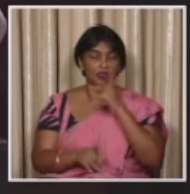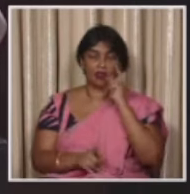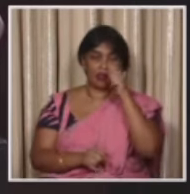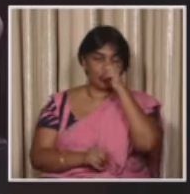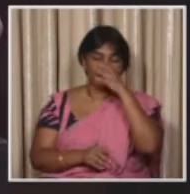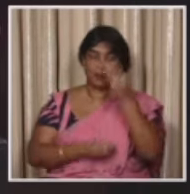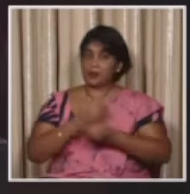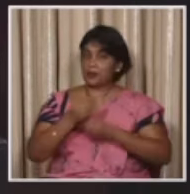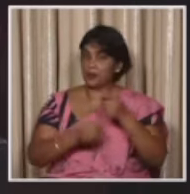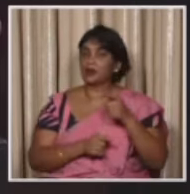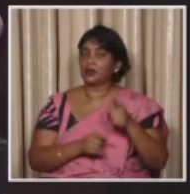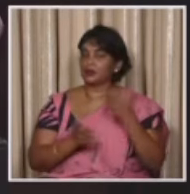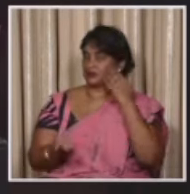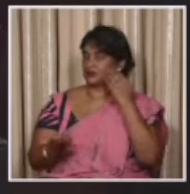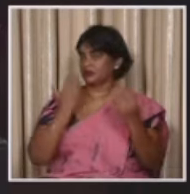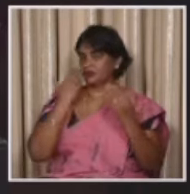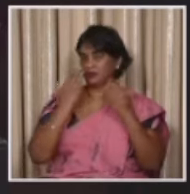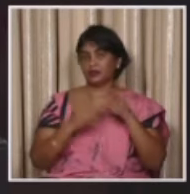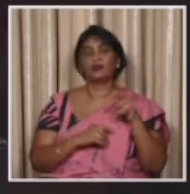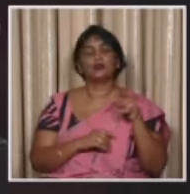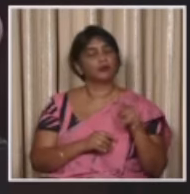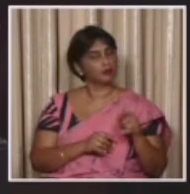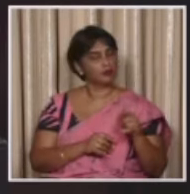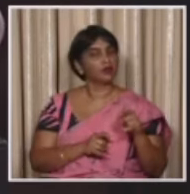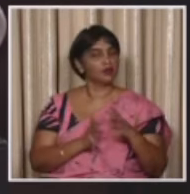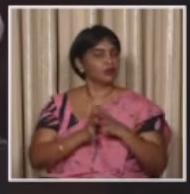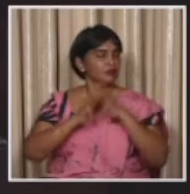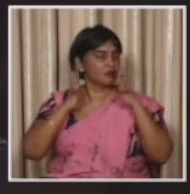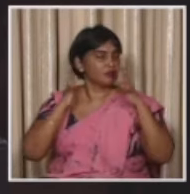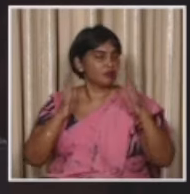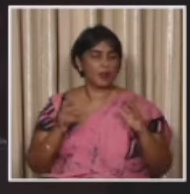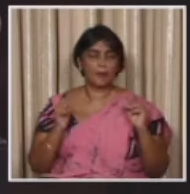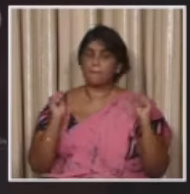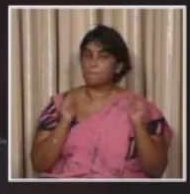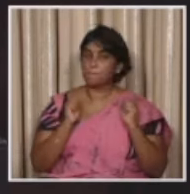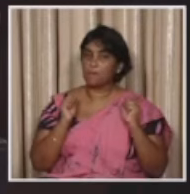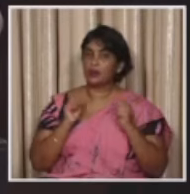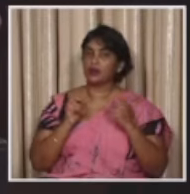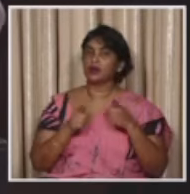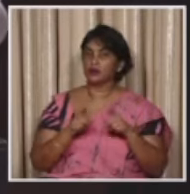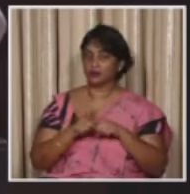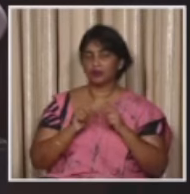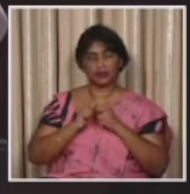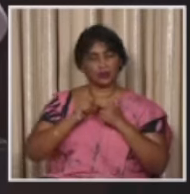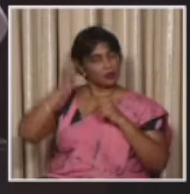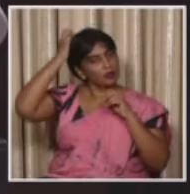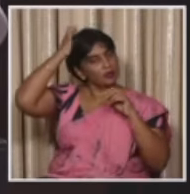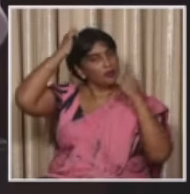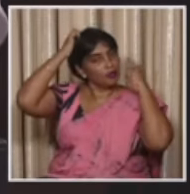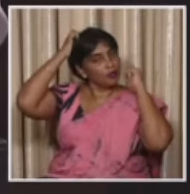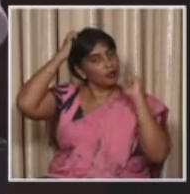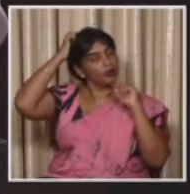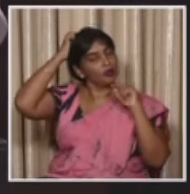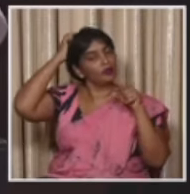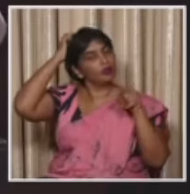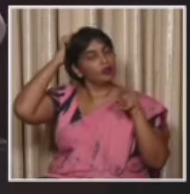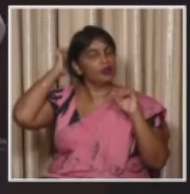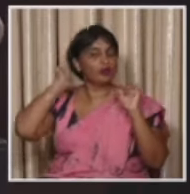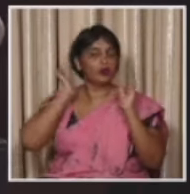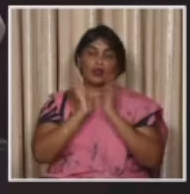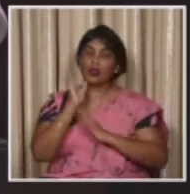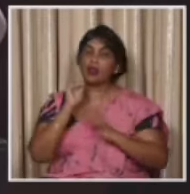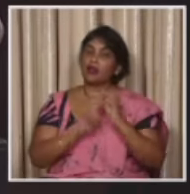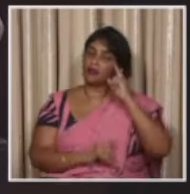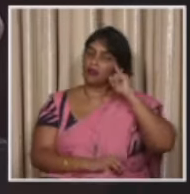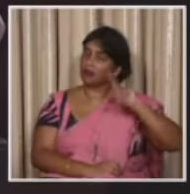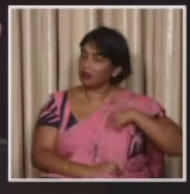ගනුදෙනුව සංසන්දනය කරනකොට මහා බියකරු භයංකාර තත්ත්වයක් නිර්මාණය වෙනවා. ඇමතිවරයාට